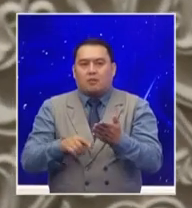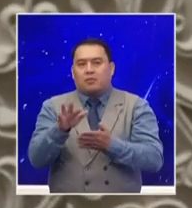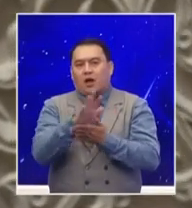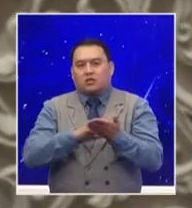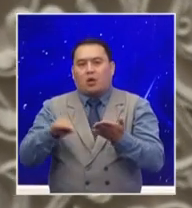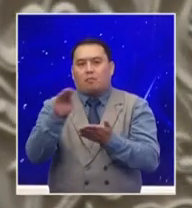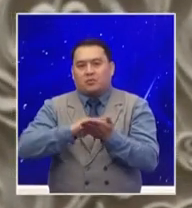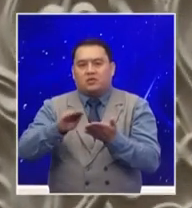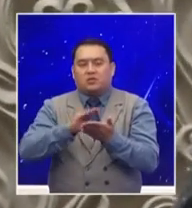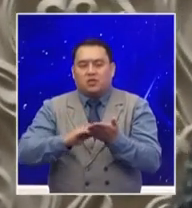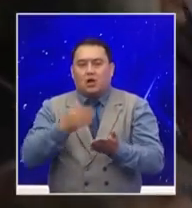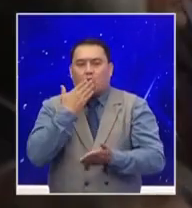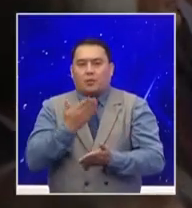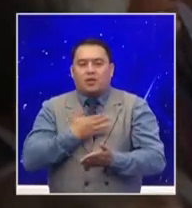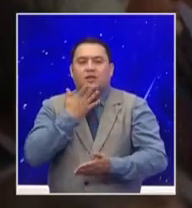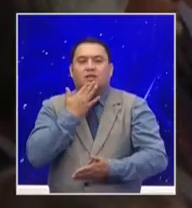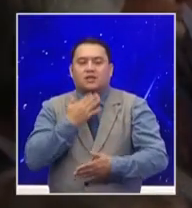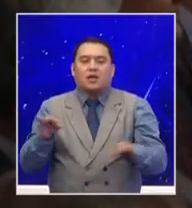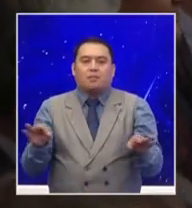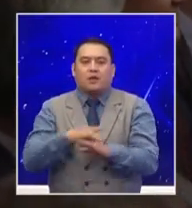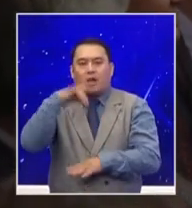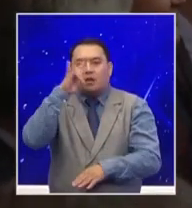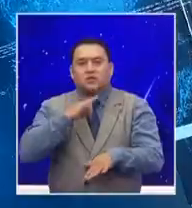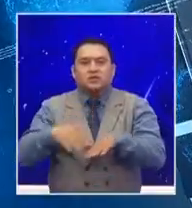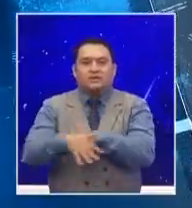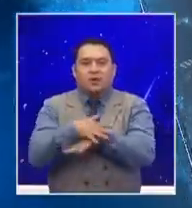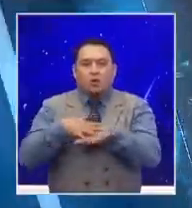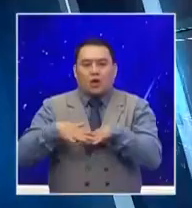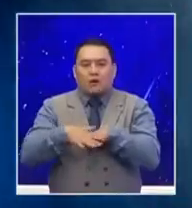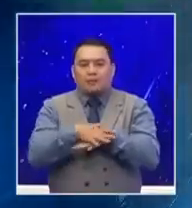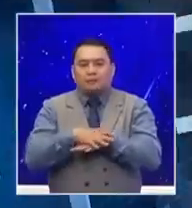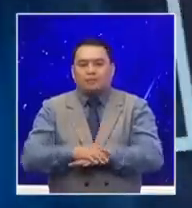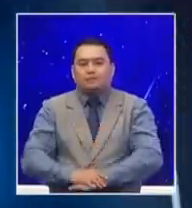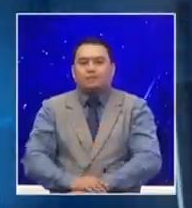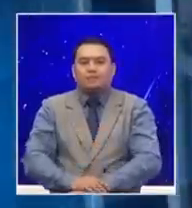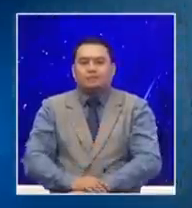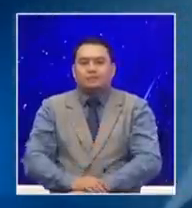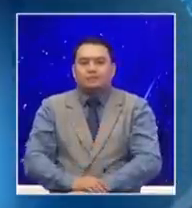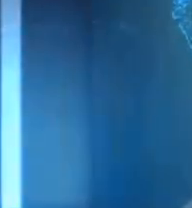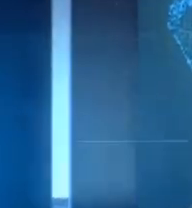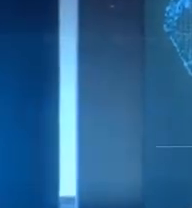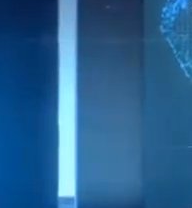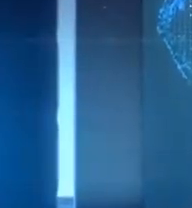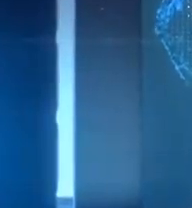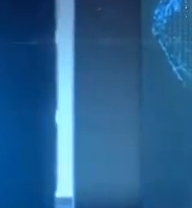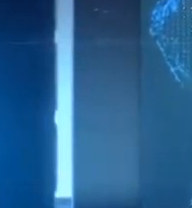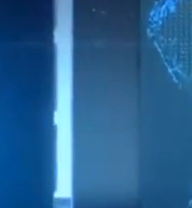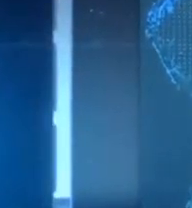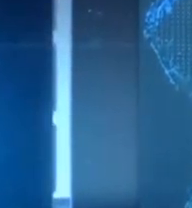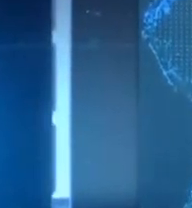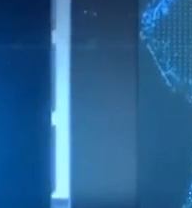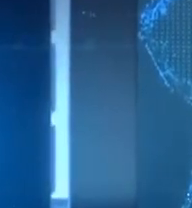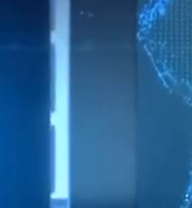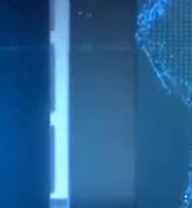продолжает покорять сердца любителей национальных песен казахского народа. Гульмира Тимиргалиева, Курманжан Касымжанулы, Аманжол